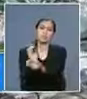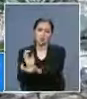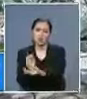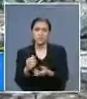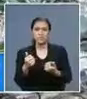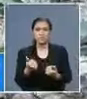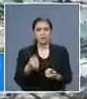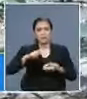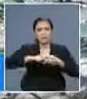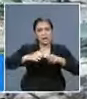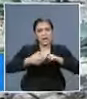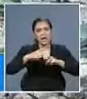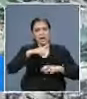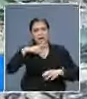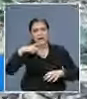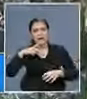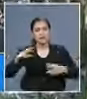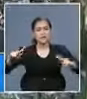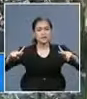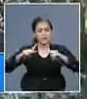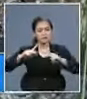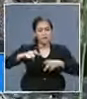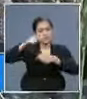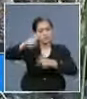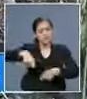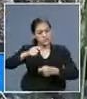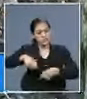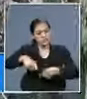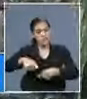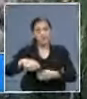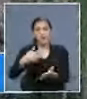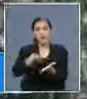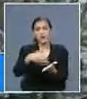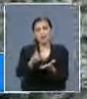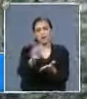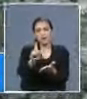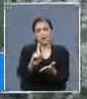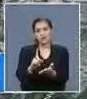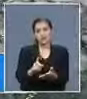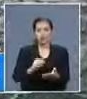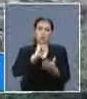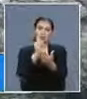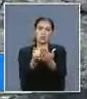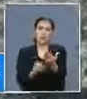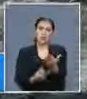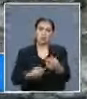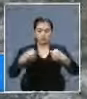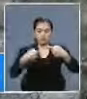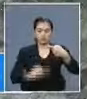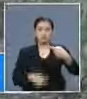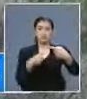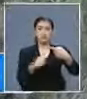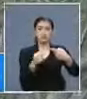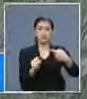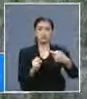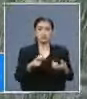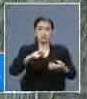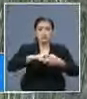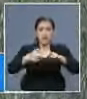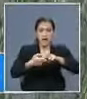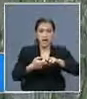ปัญหาภัยพิบัติของกระทรวงเกษตรและสหกรณ์นะครับรายงานว่าขณะนี้มี 10จังหวัดครับที่ได้รับความเดือดร้อนจากไภยแล้งก็คือ